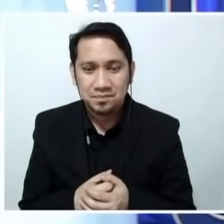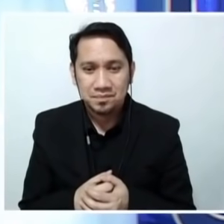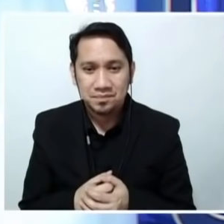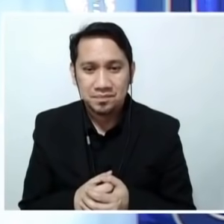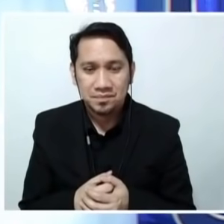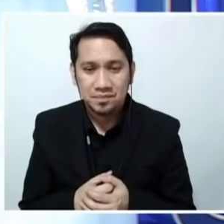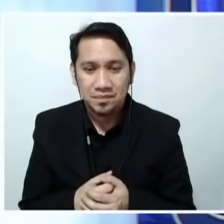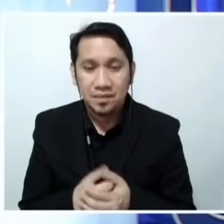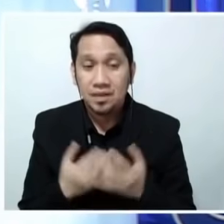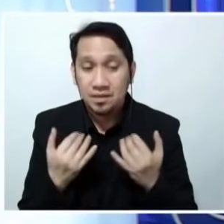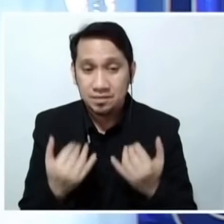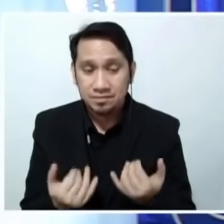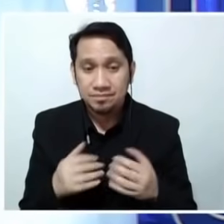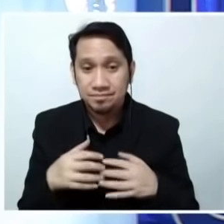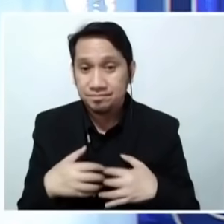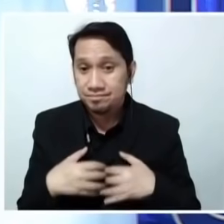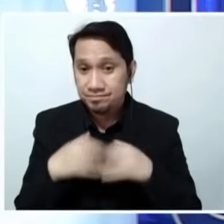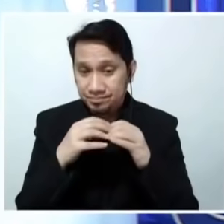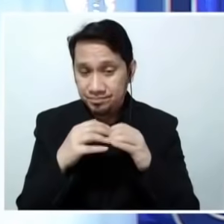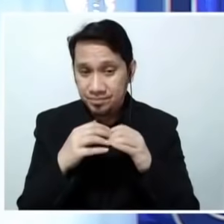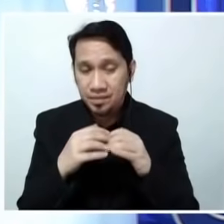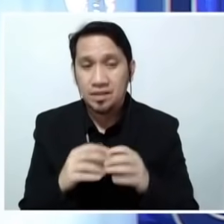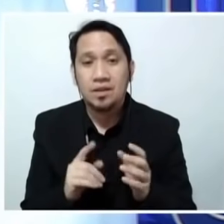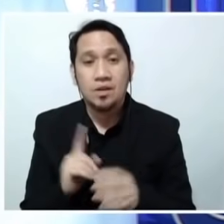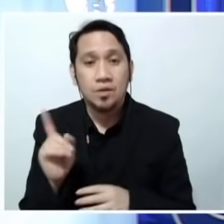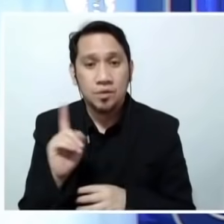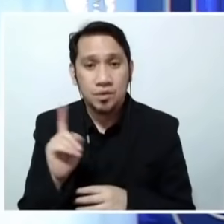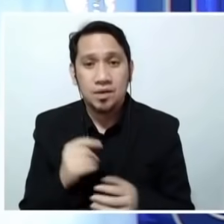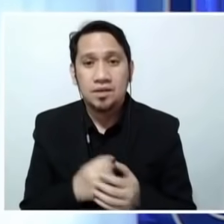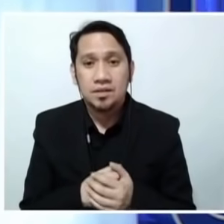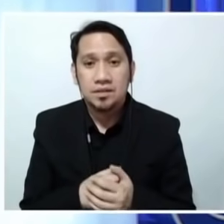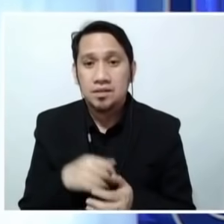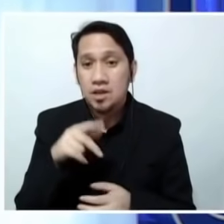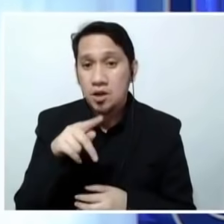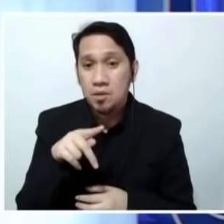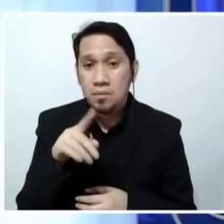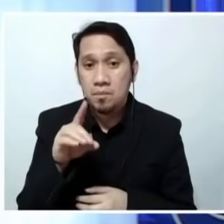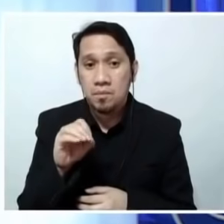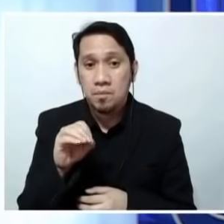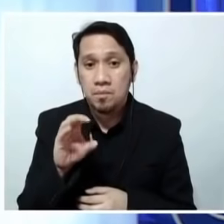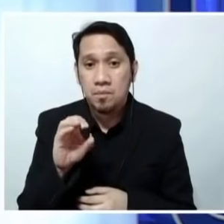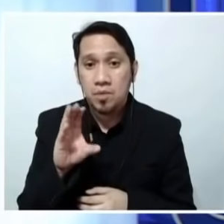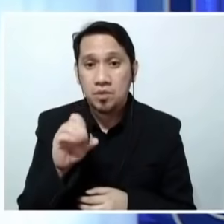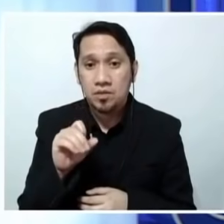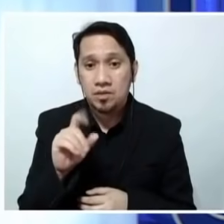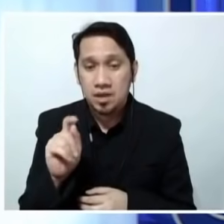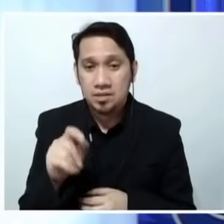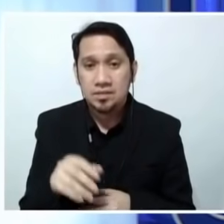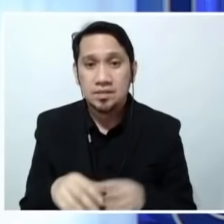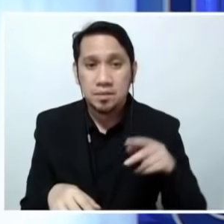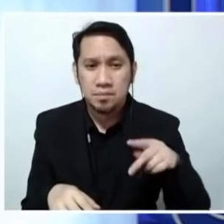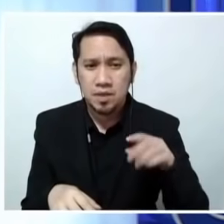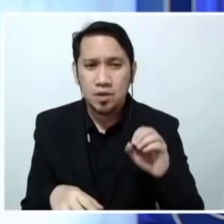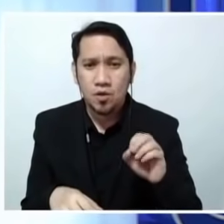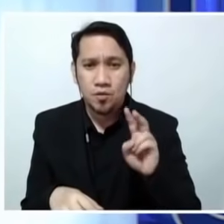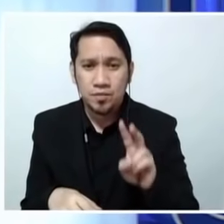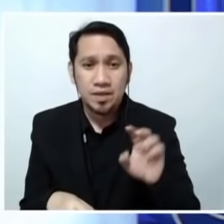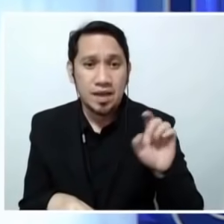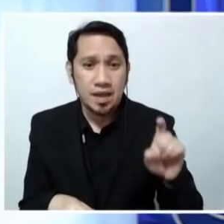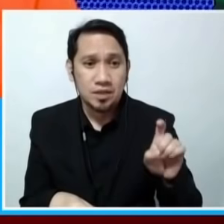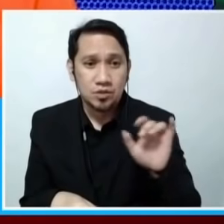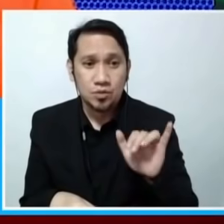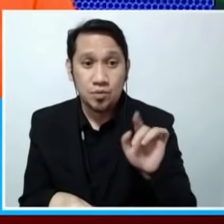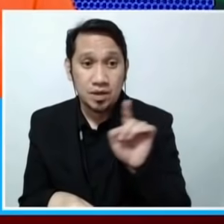Ilulunsad na ng ABS-CBN News ang kauna-unahan nitong halalan podcast na POVXYZ. Sa pangunguna ito ng